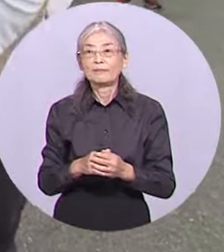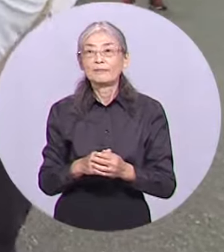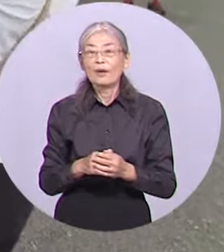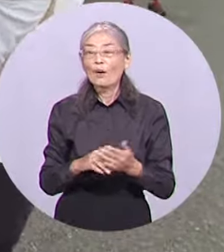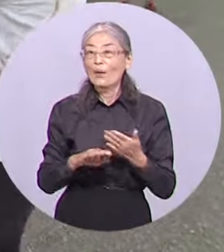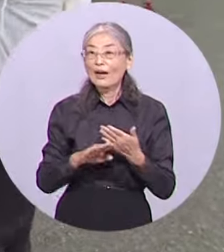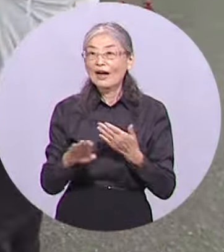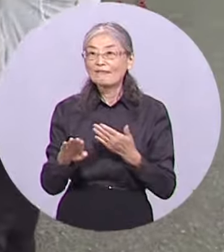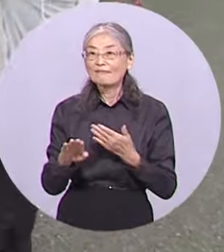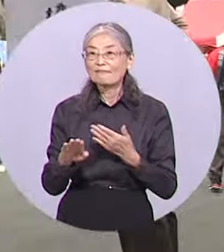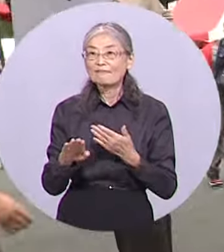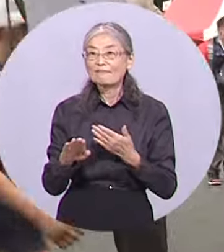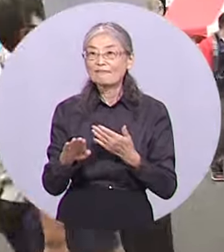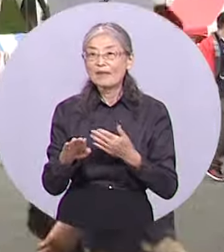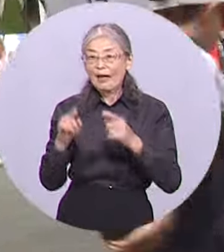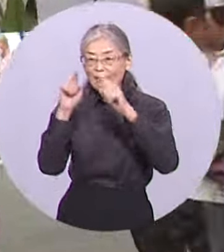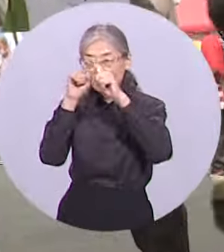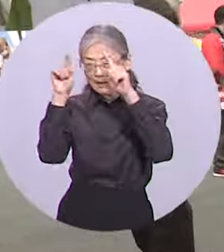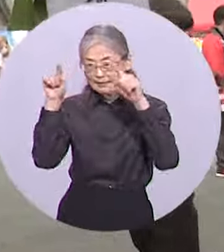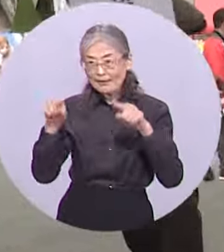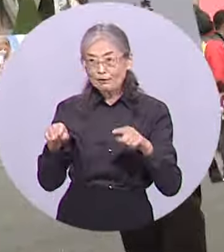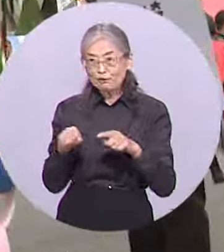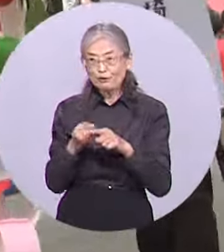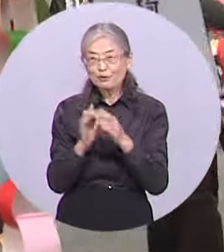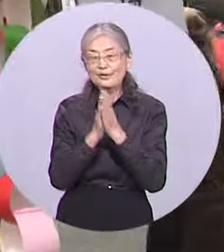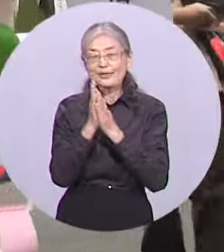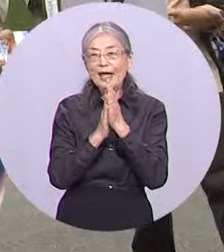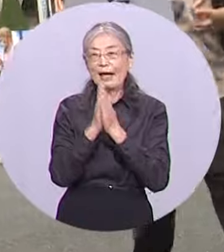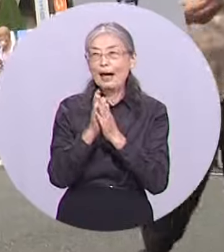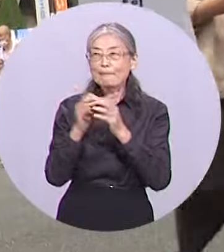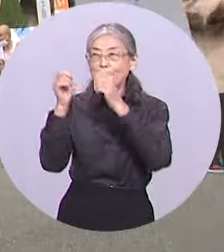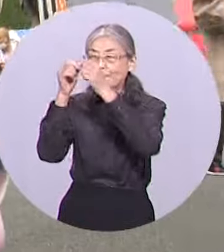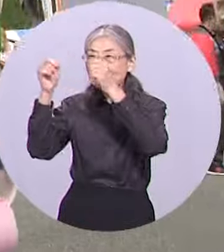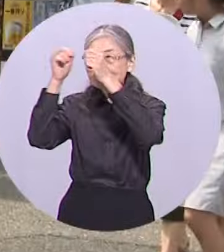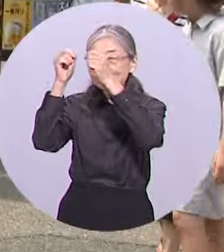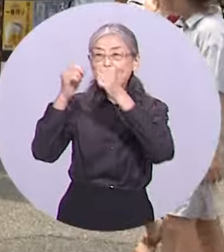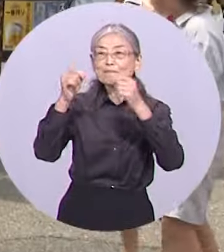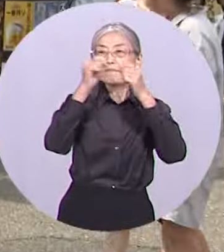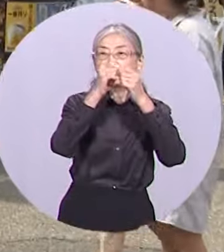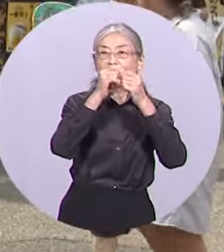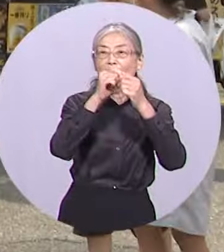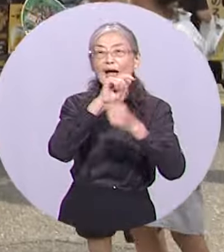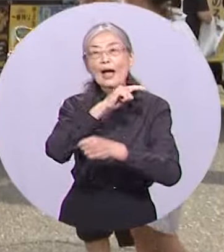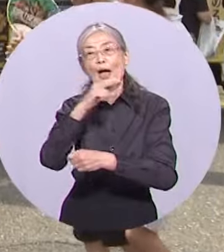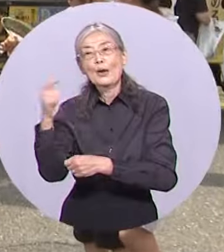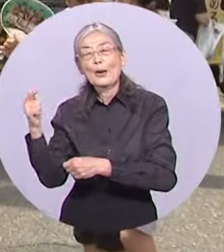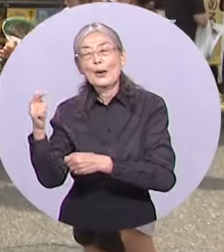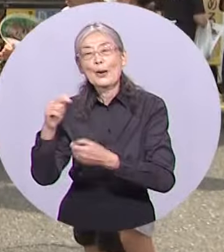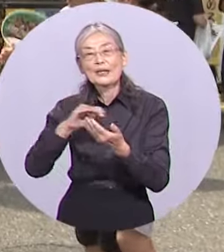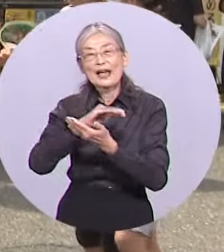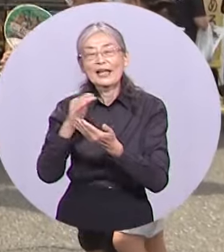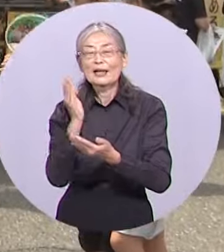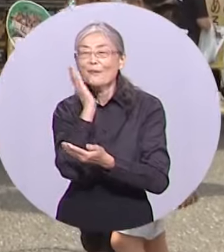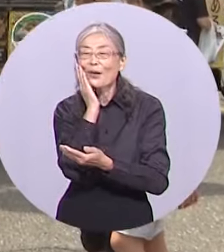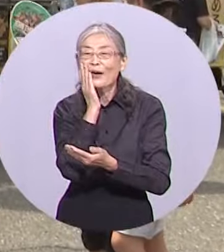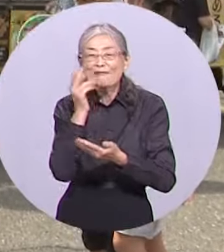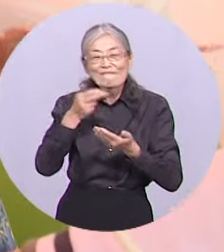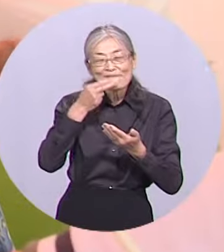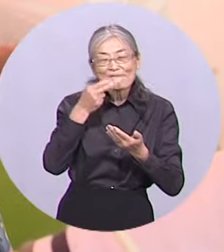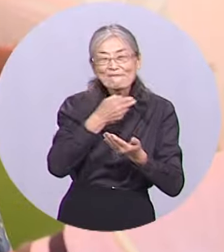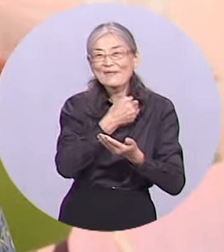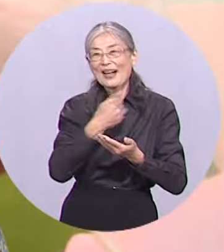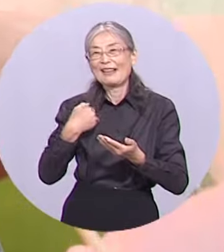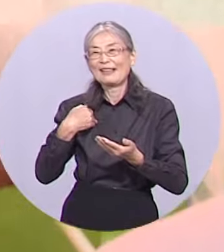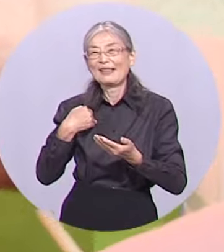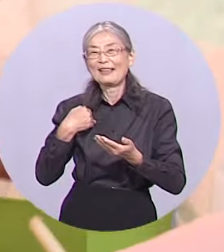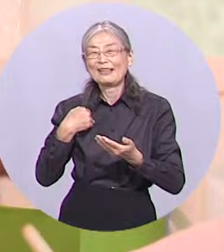その他にも特製の短冊に願いを書いて飾ることができたり、さまざまな埼玉のグルメを味わえたりと、